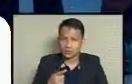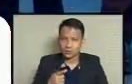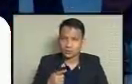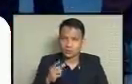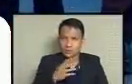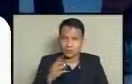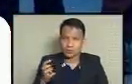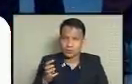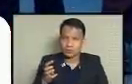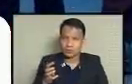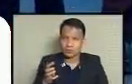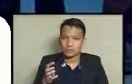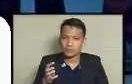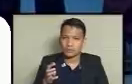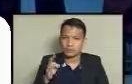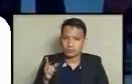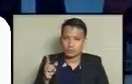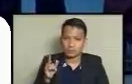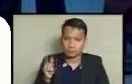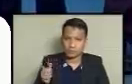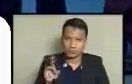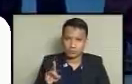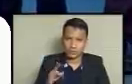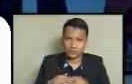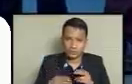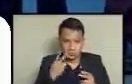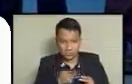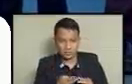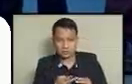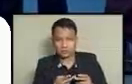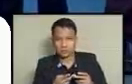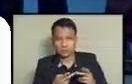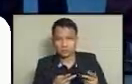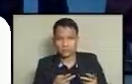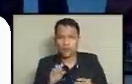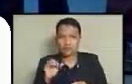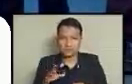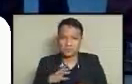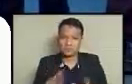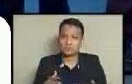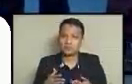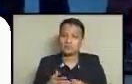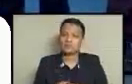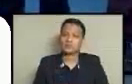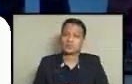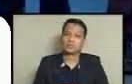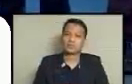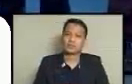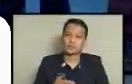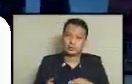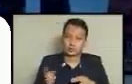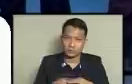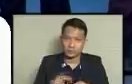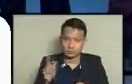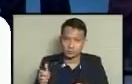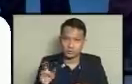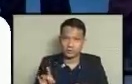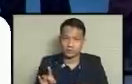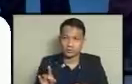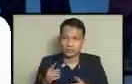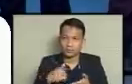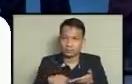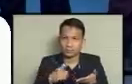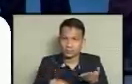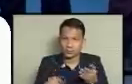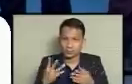Cavite. Pero pinapasweldo sa inyo 428. Sa biglang tingin, okay sana. Medyo mataas ng 28 pesos. However, yung